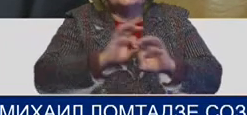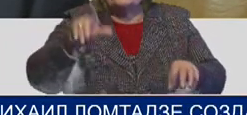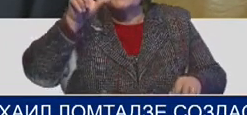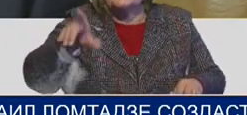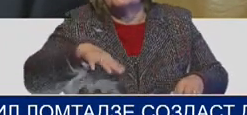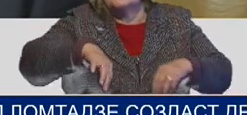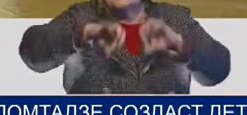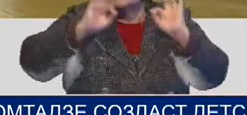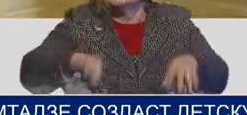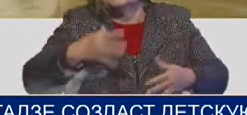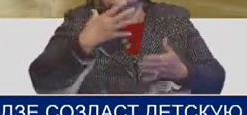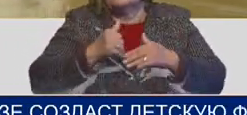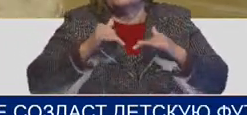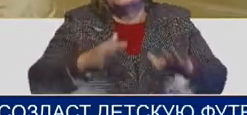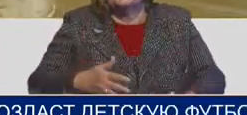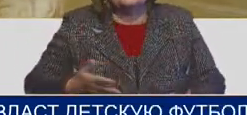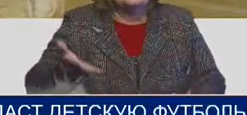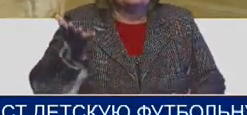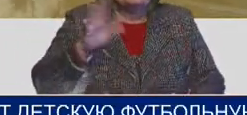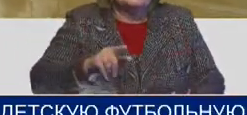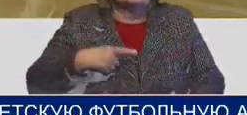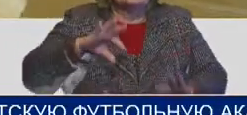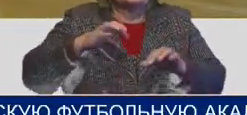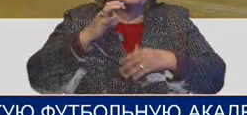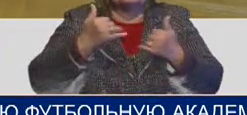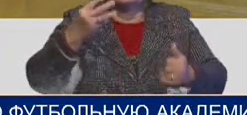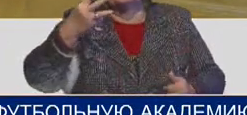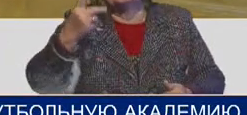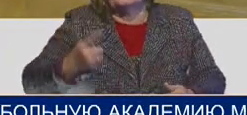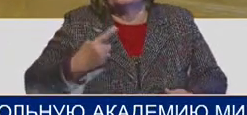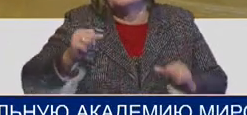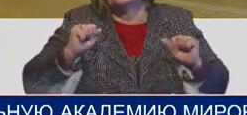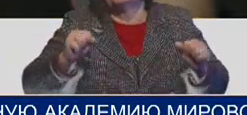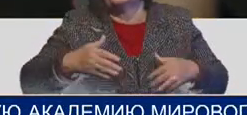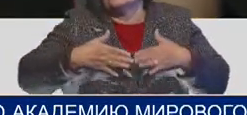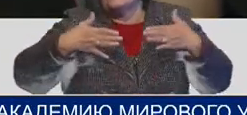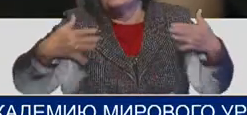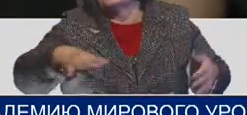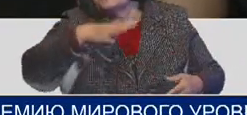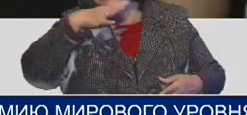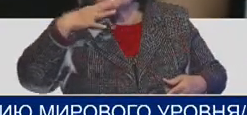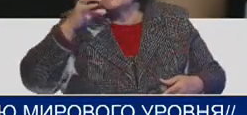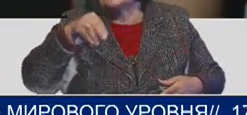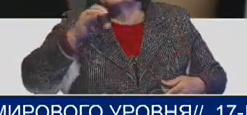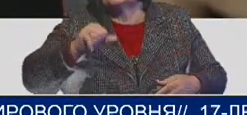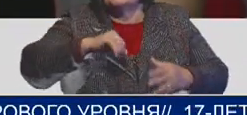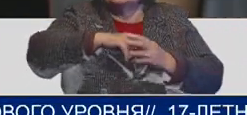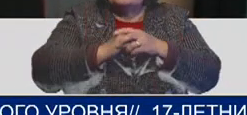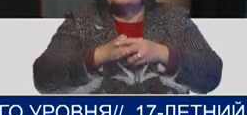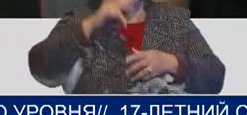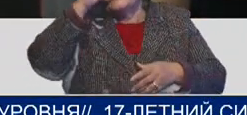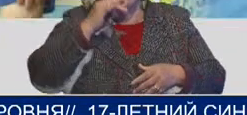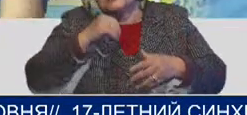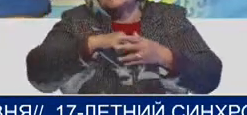и профессионал своего дела. 5 мастеров международного класса, 32 мастера спорта и огромное множество кандидатов по самбо и казахша